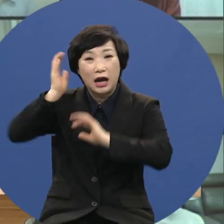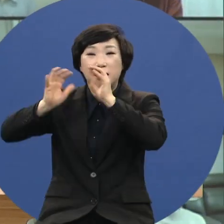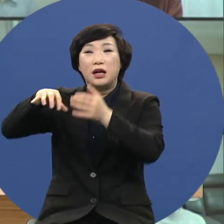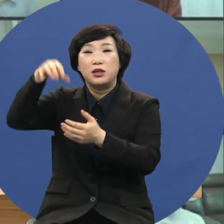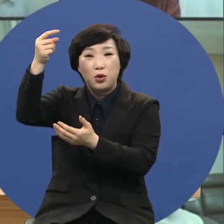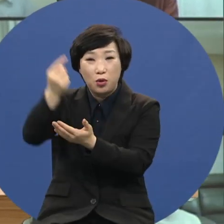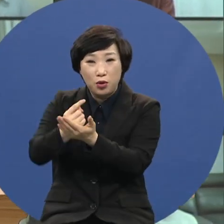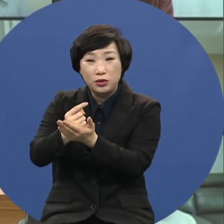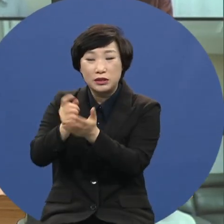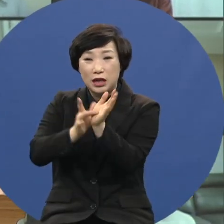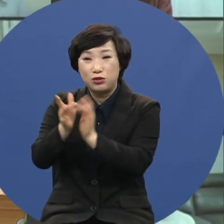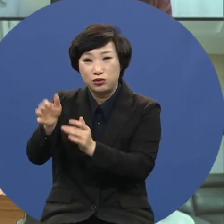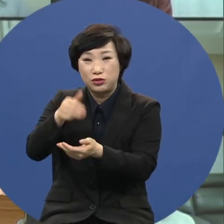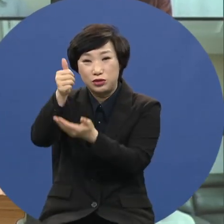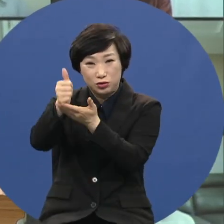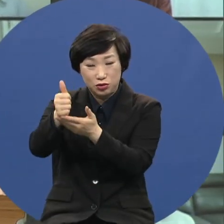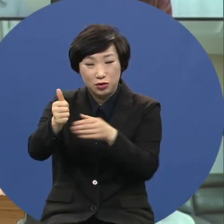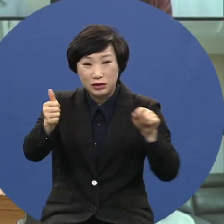그에게